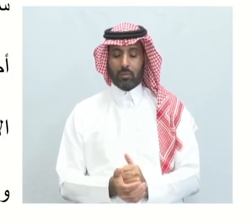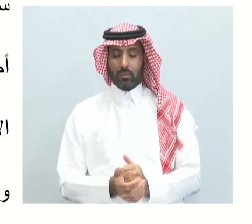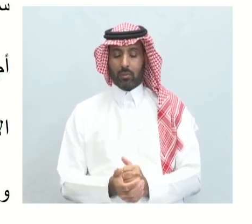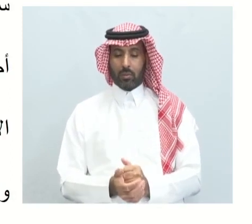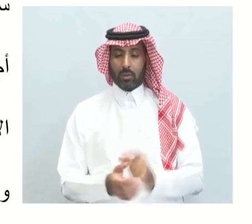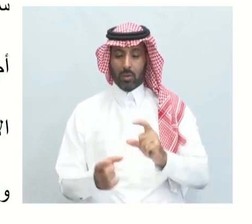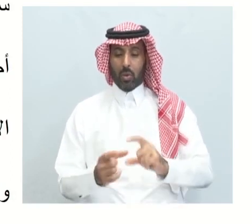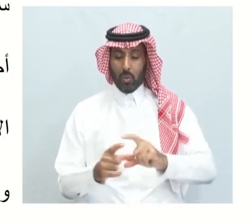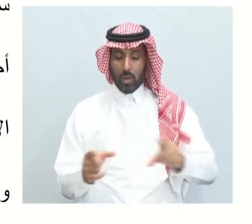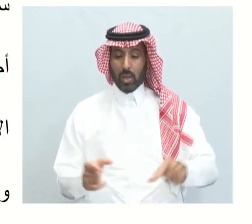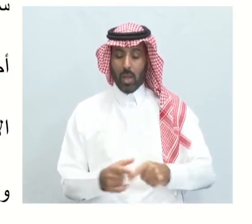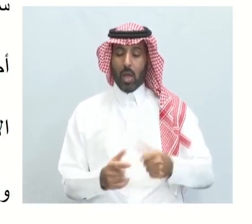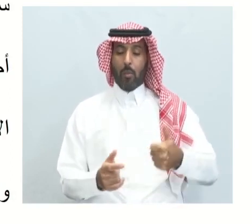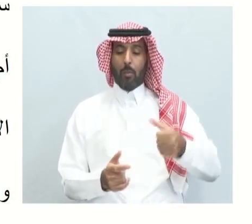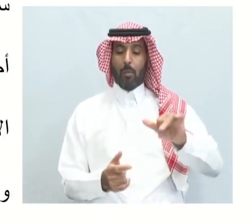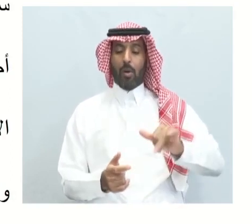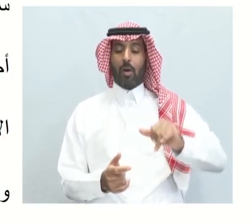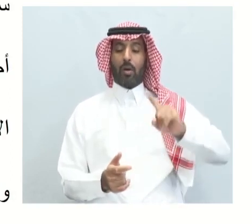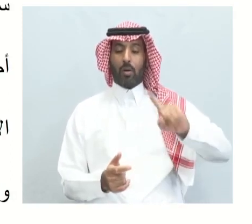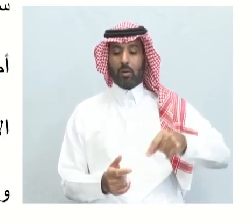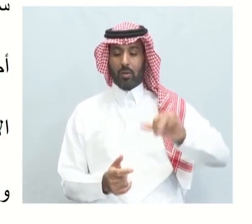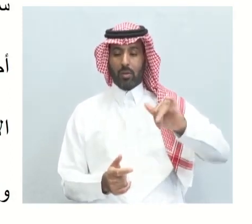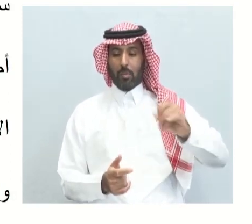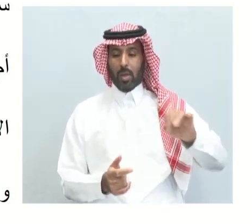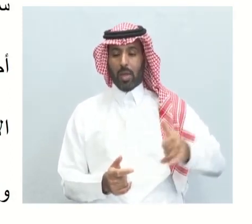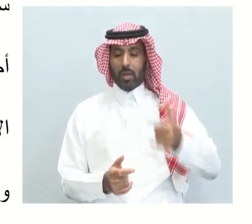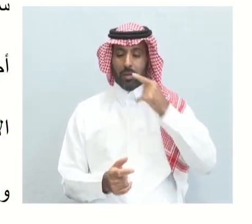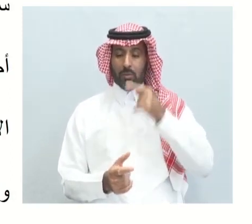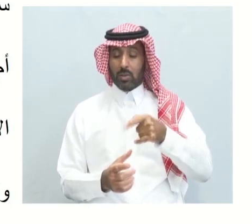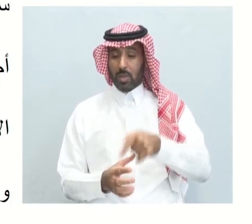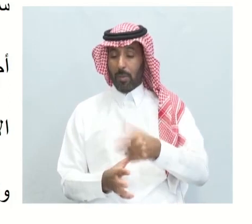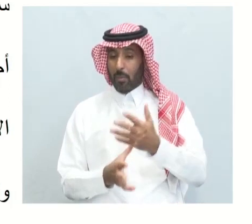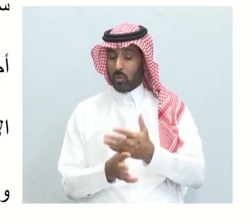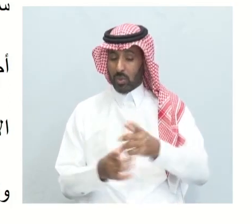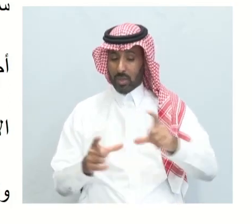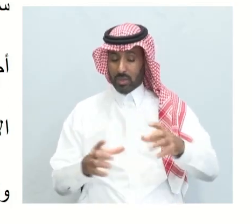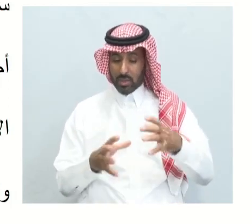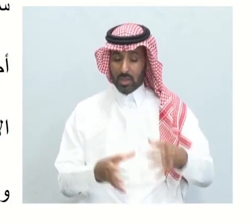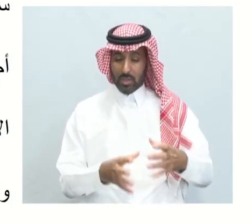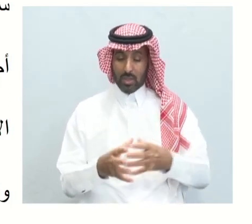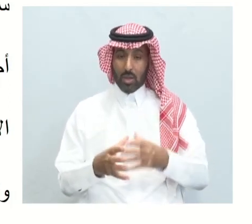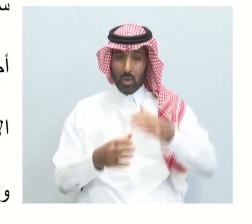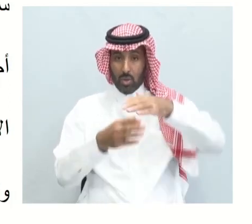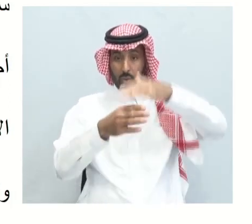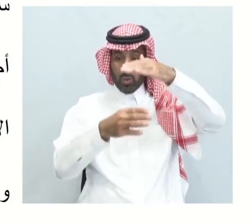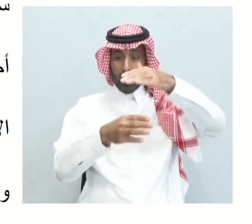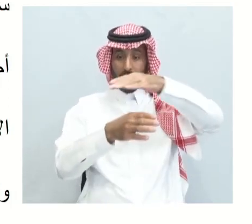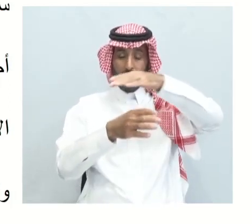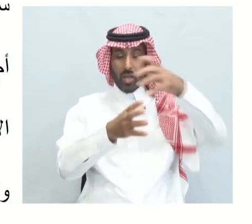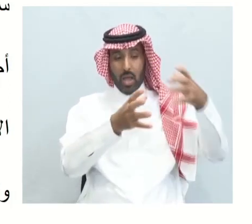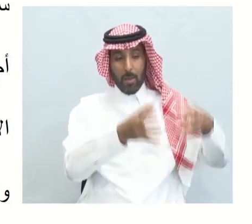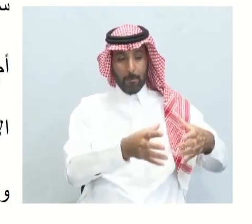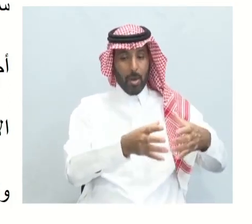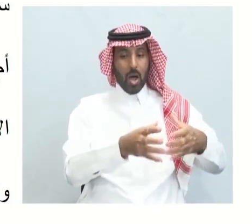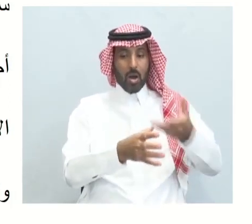لتكوين ام رضمه وذكرنا بانه سمي بهذا الاسم نظرا لوجود خزانه او لوجد جزئه العلوي في ابار مر